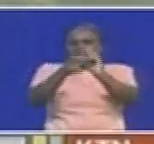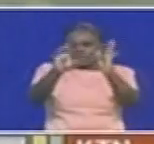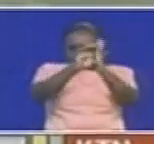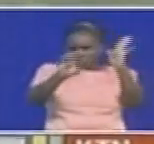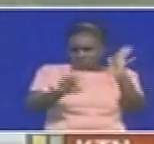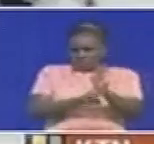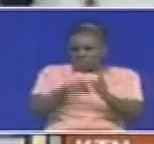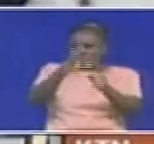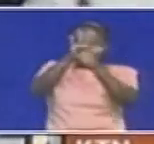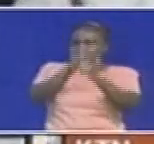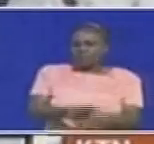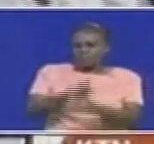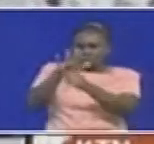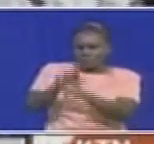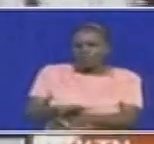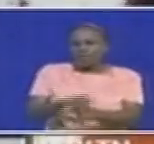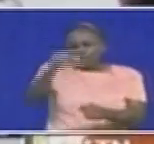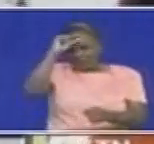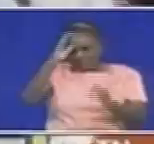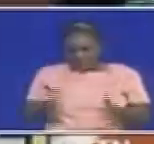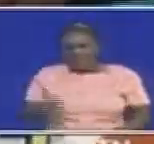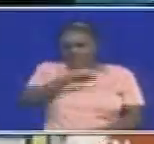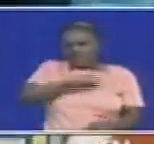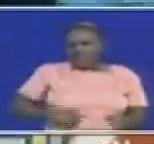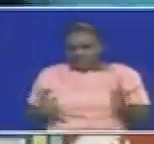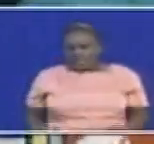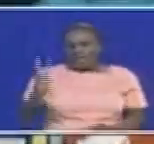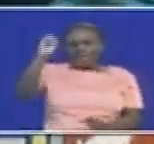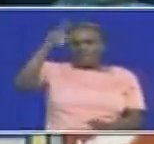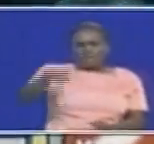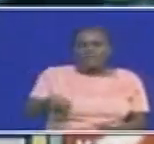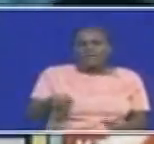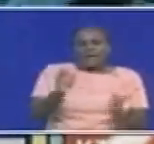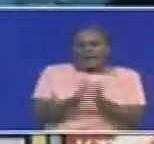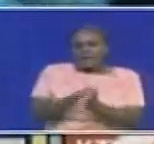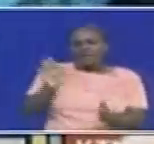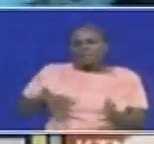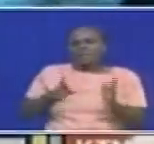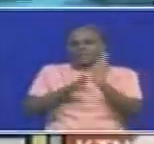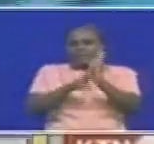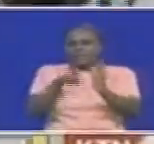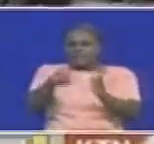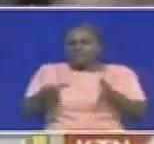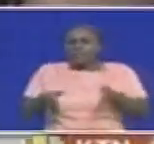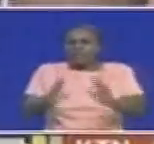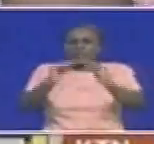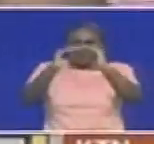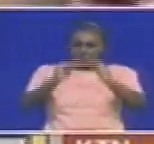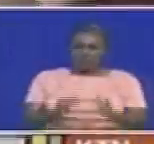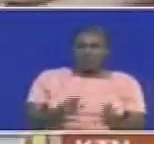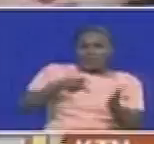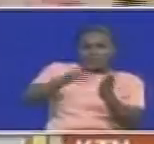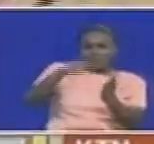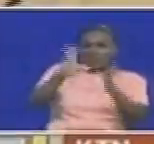ili iwapunguze baadhi ya magavana, maseneta, wabunge kwa ujumla kama njia mojawapo kupunguza bajeti ya